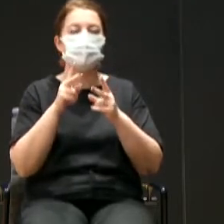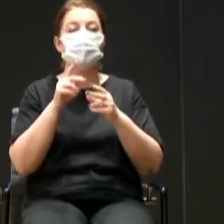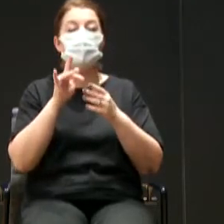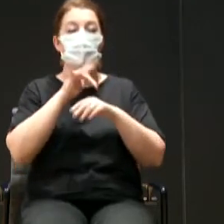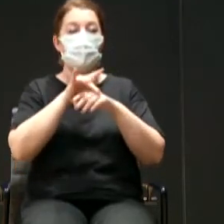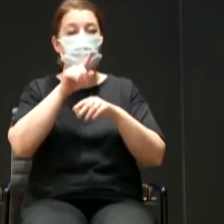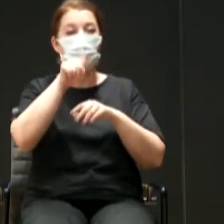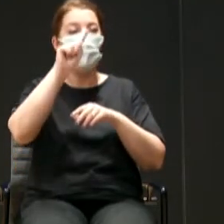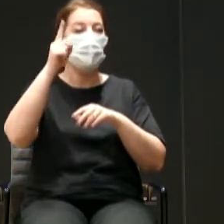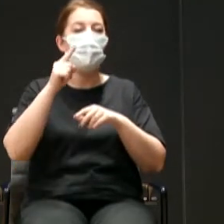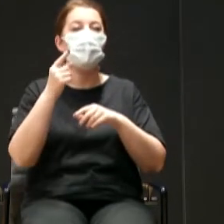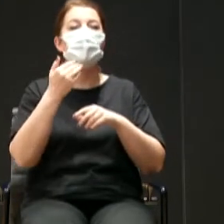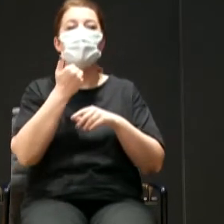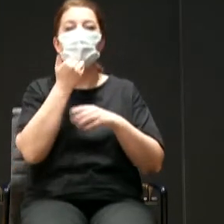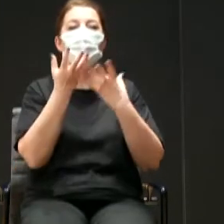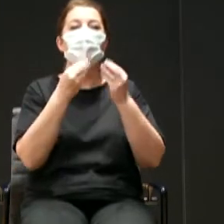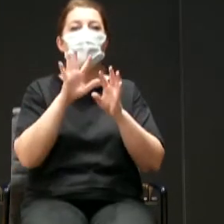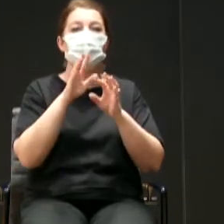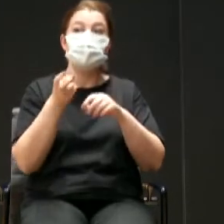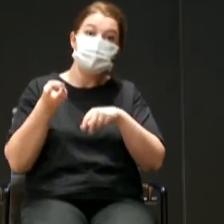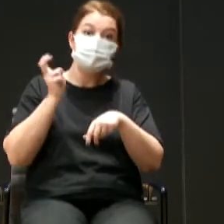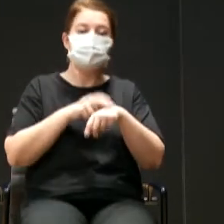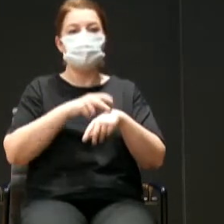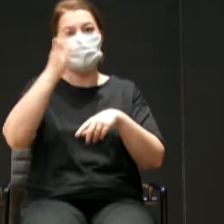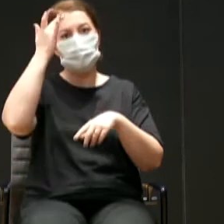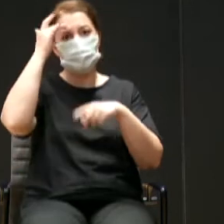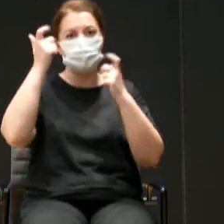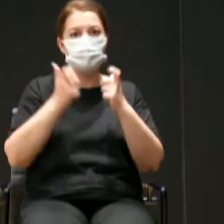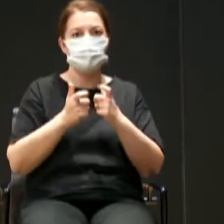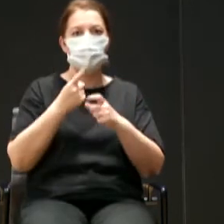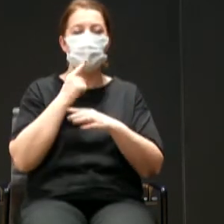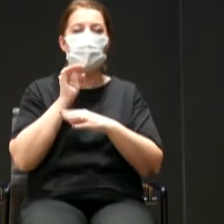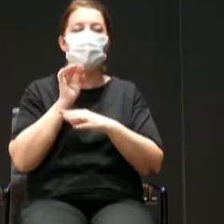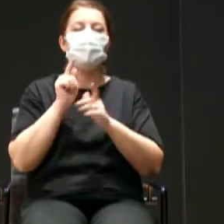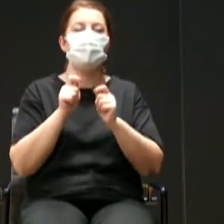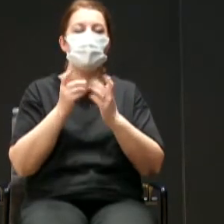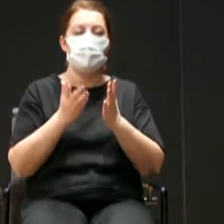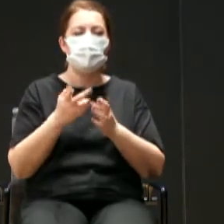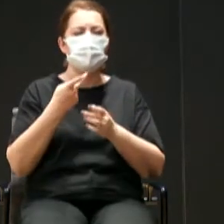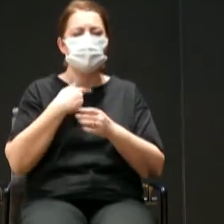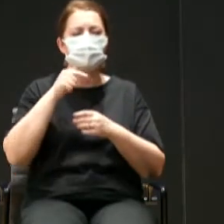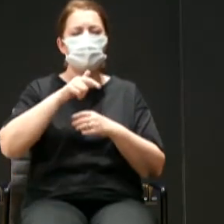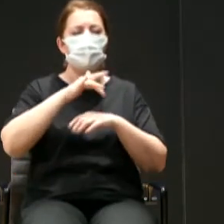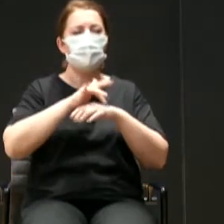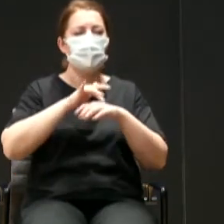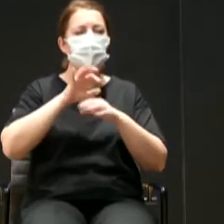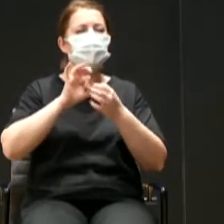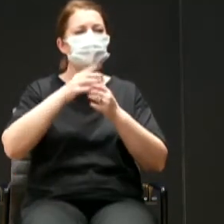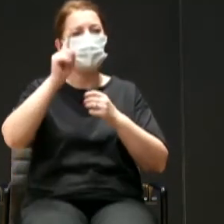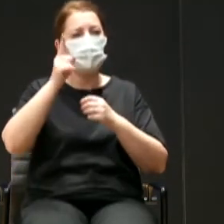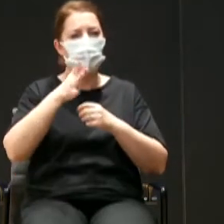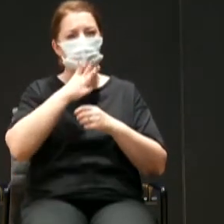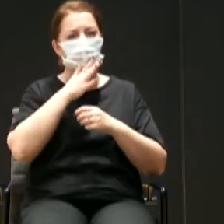yönetemiyorlar, bunun hıncını Beylikdüzü'nden alıyorlar. Biz bu ülkenin nasıl yönetileceğini biliyoruz, gelip yöneteceğiz.